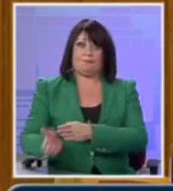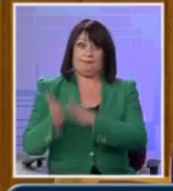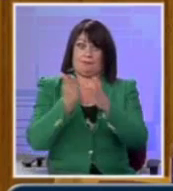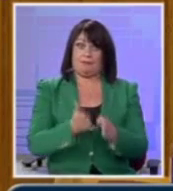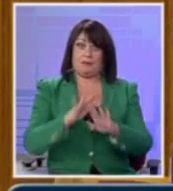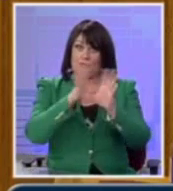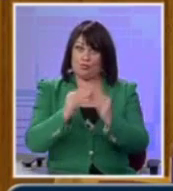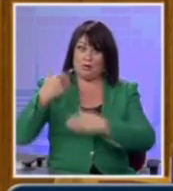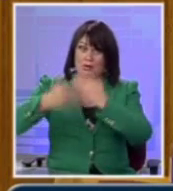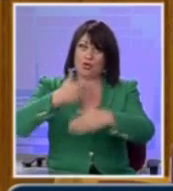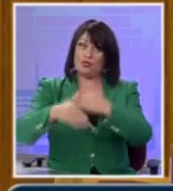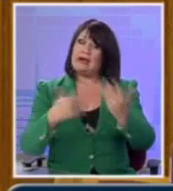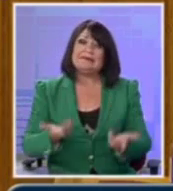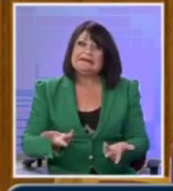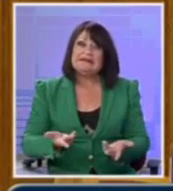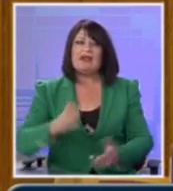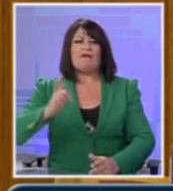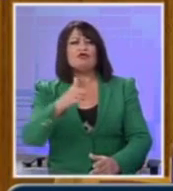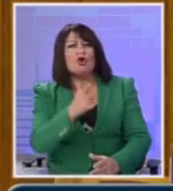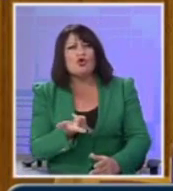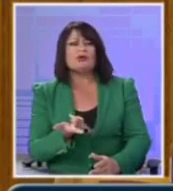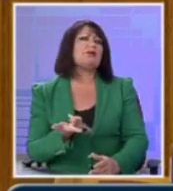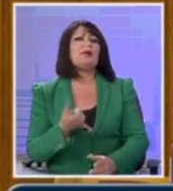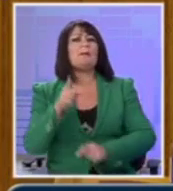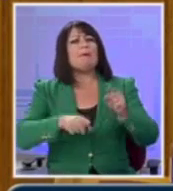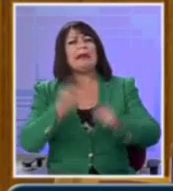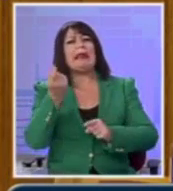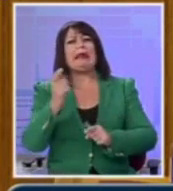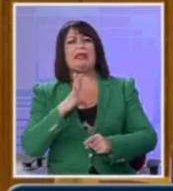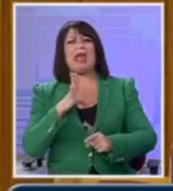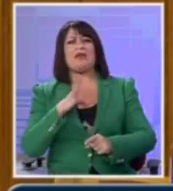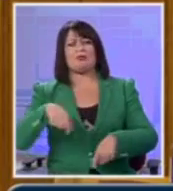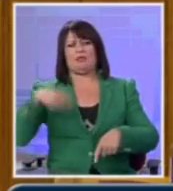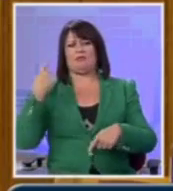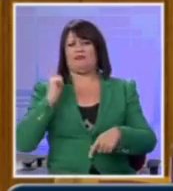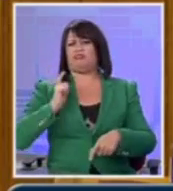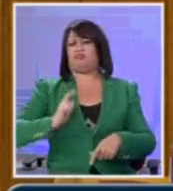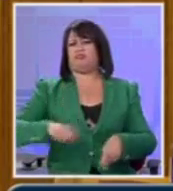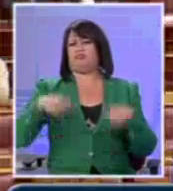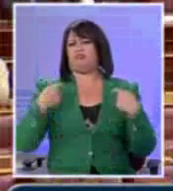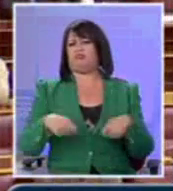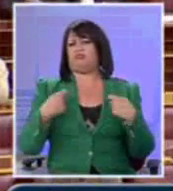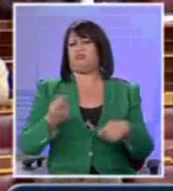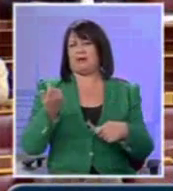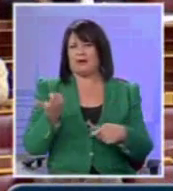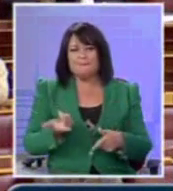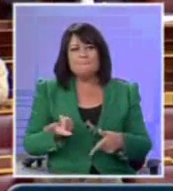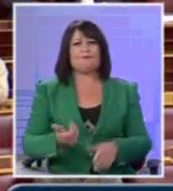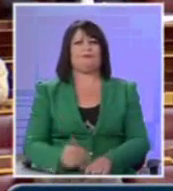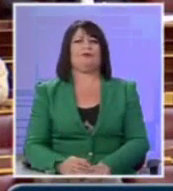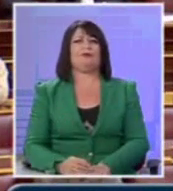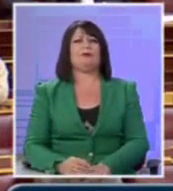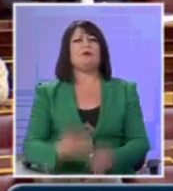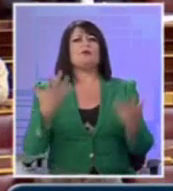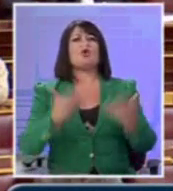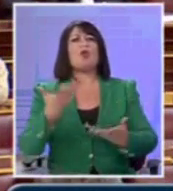όλα αυτά τα χρόνια, τα χρόνια της φτώχειας, κάποιοι λίγοι να συνεχίζουν να πλουτίσουν. με έργα των αόριστων